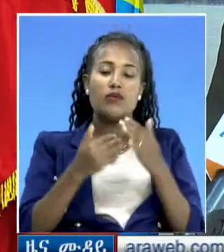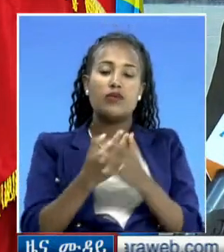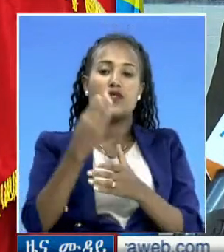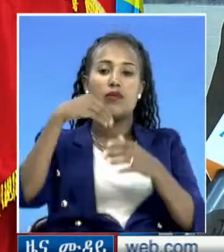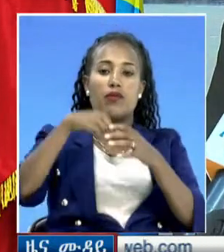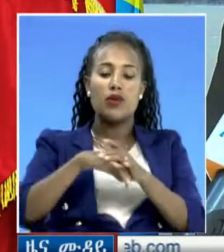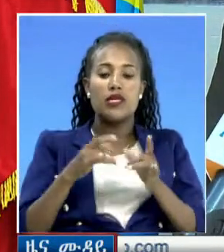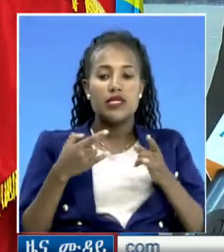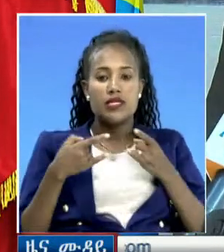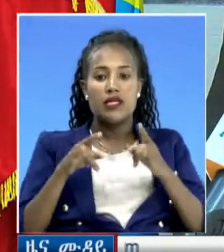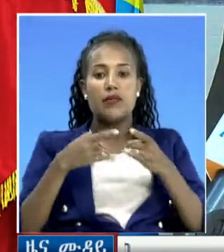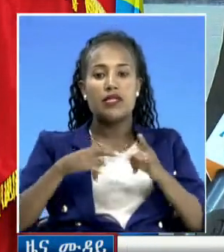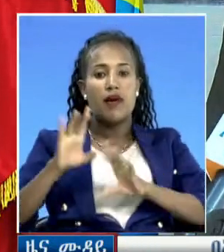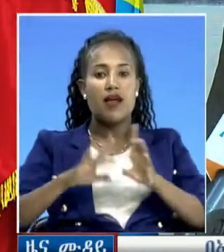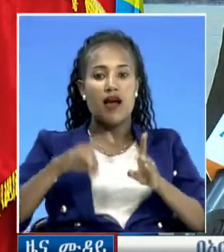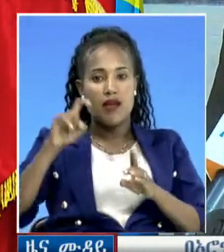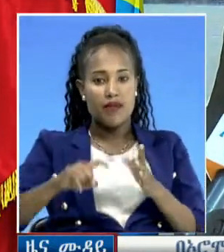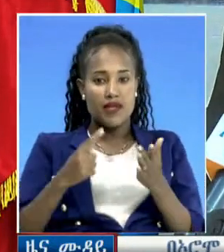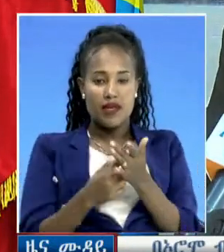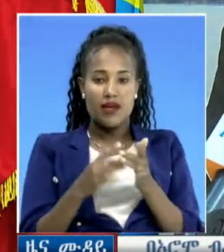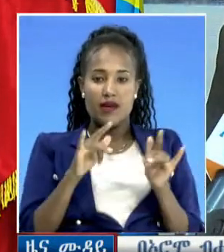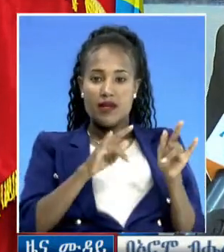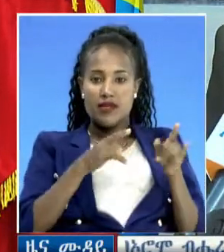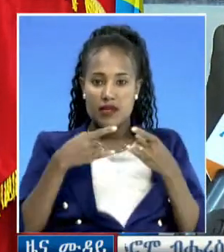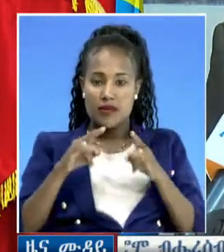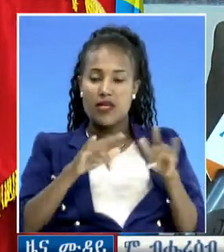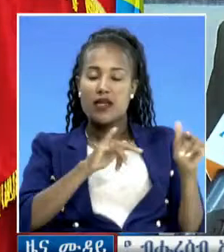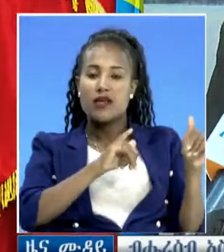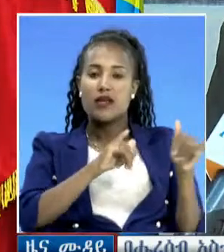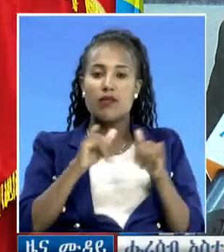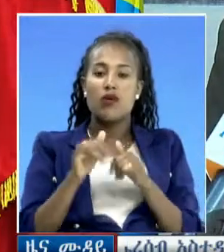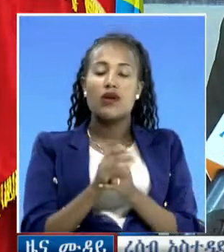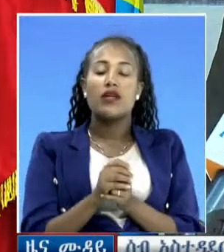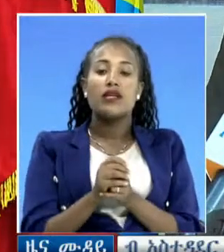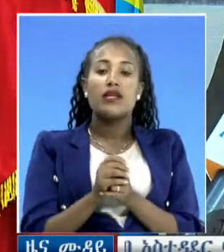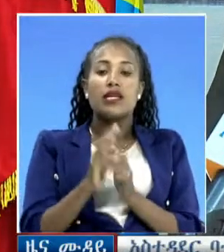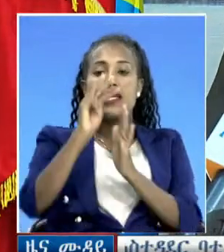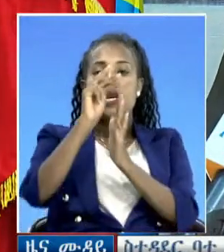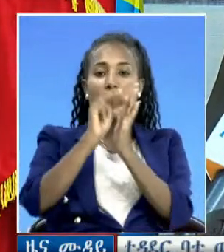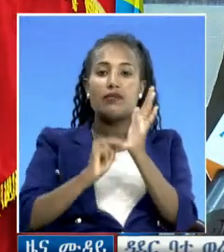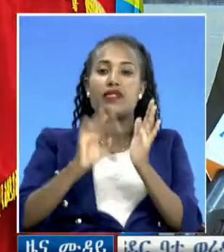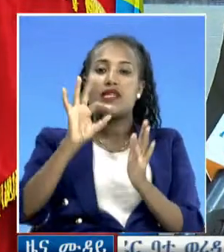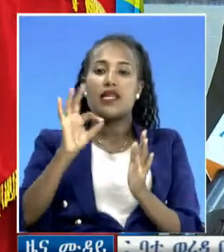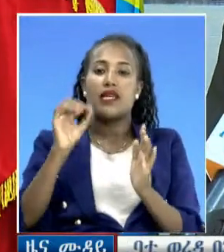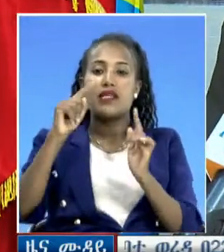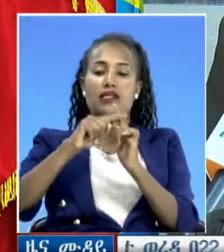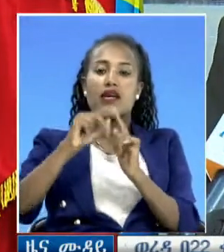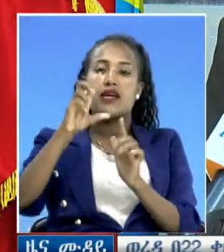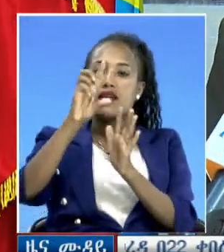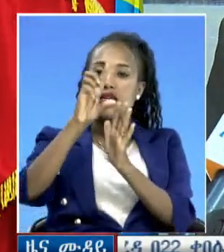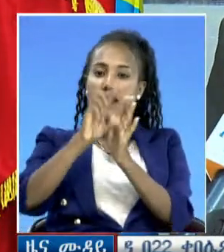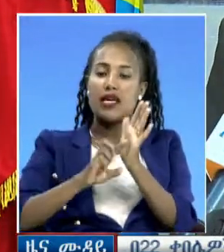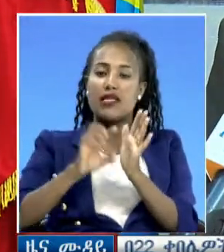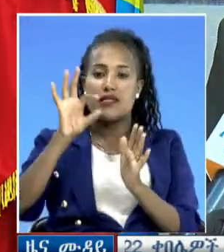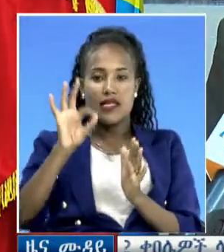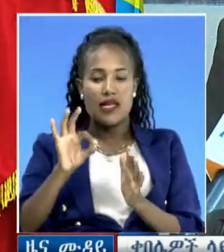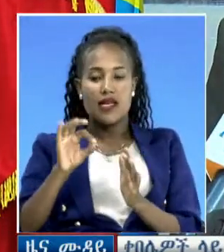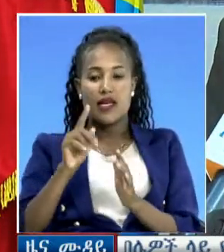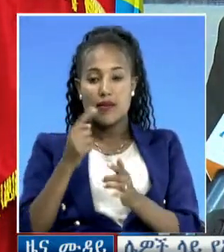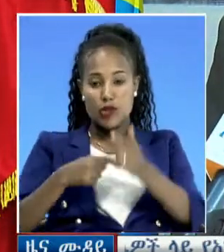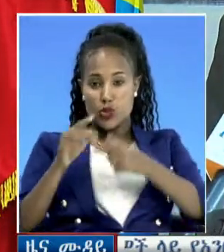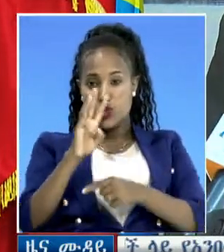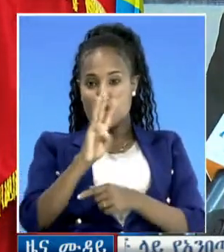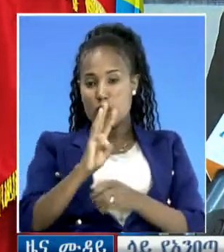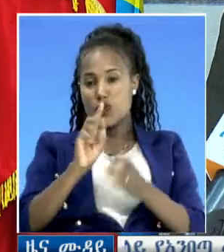ዘመቻ ማካሄድ አለብን። ይሄ ዘመቻ ደግሞ ከጥቅምት 9 እስከ ህዳር 9 ከመጪው ሰኞ